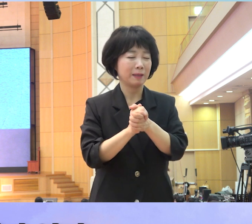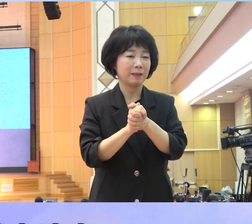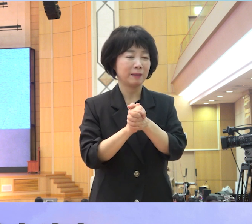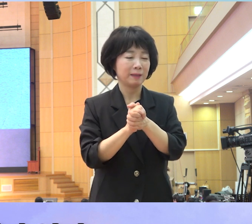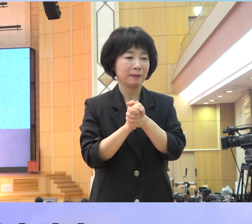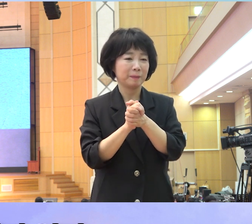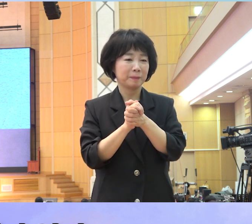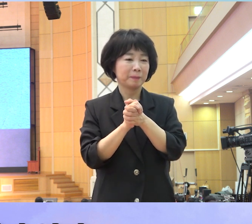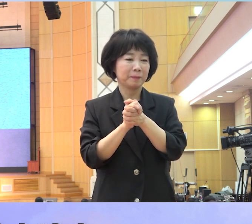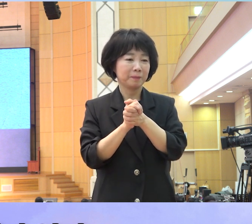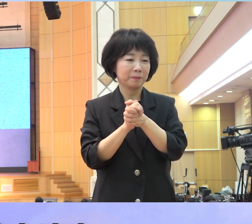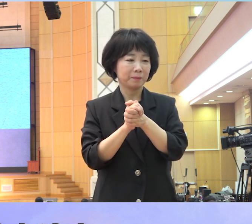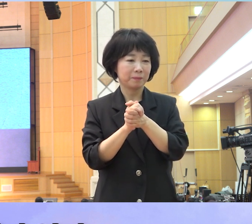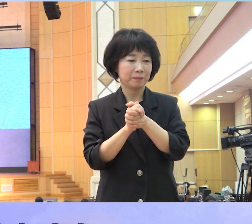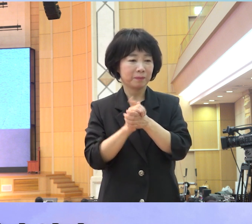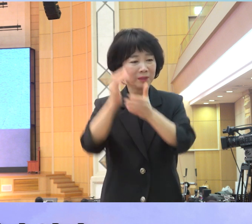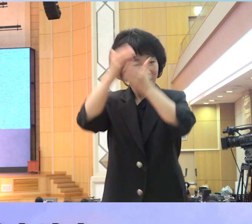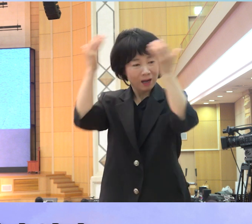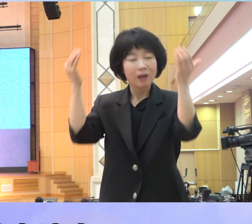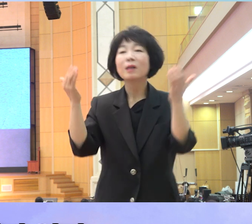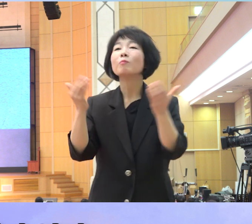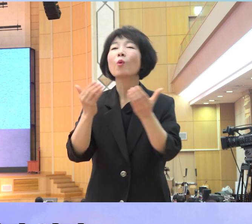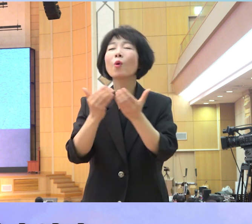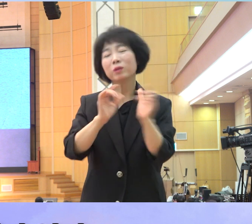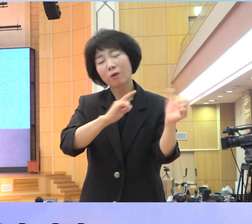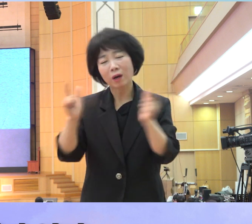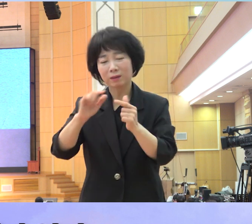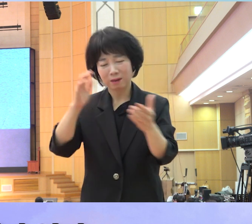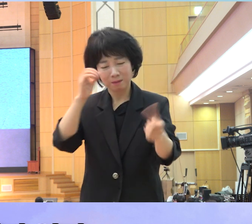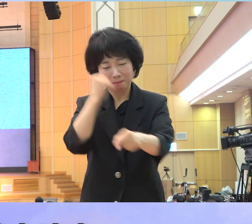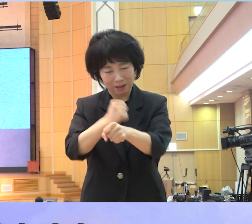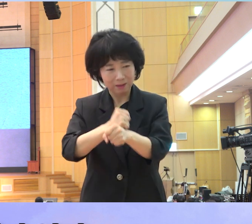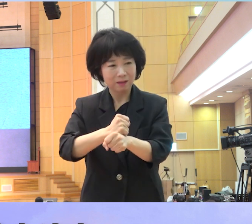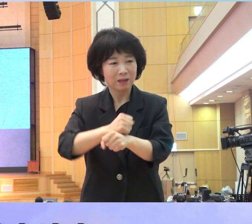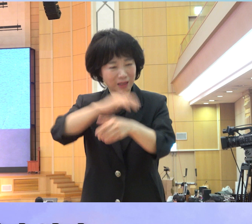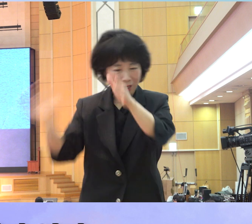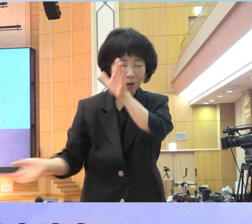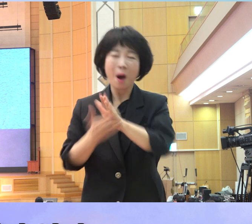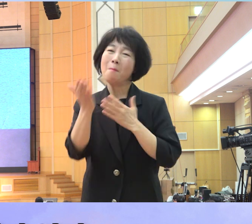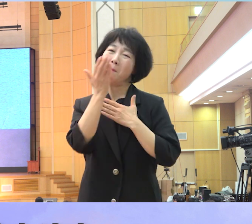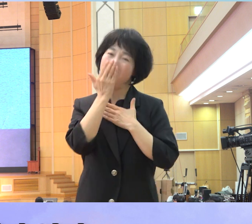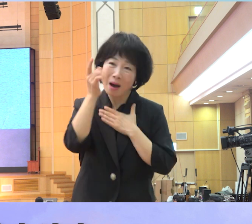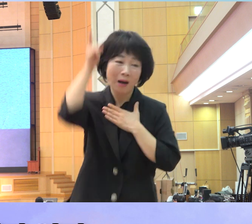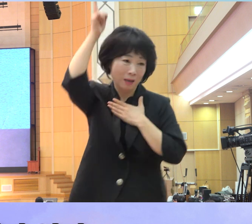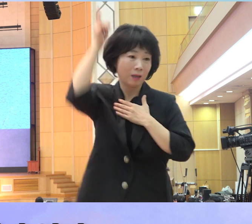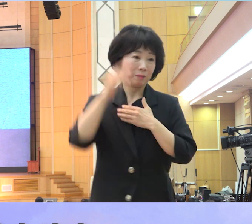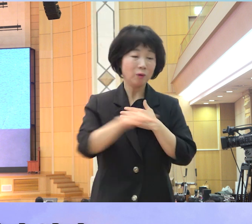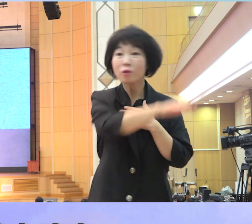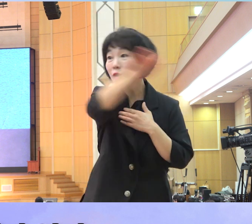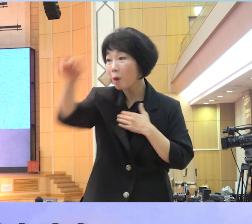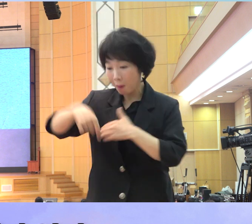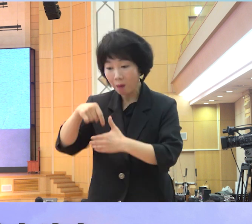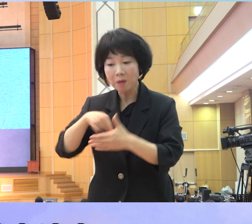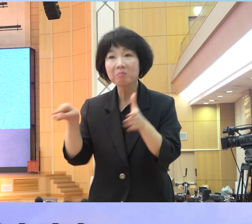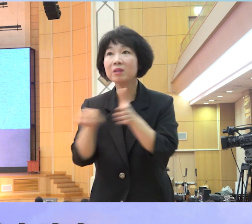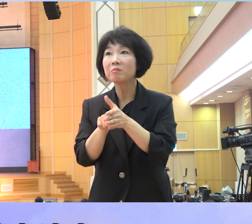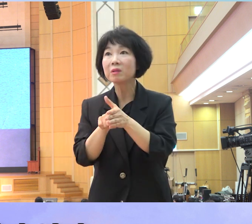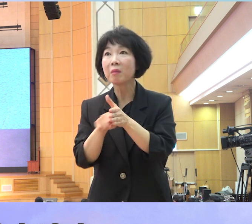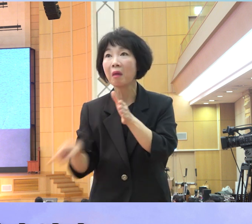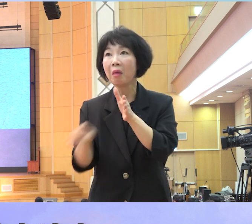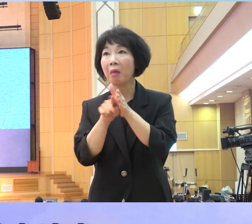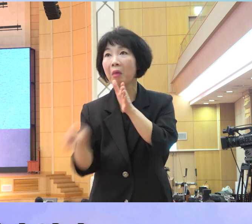할렐루야. 뭐든지 다 하실 수 있는 분인데 다만 우리가 뭐예요? 믿음이 자꾸 약해지는